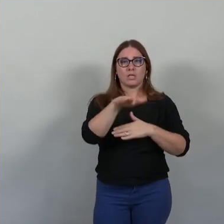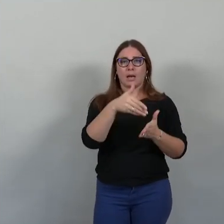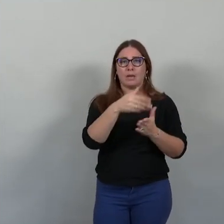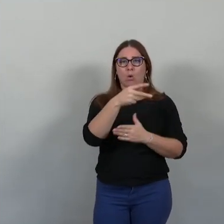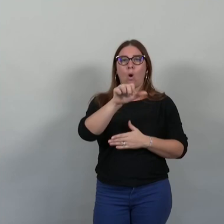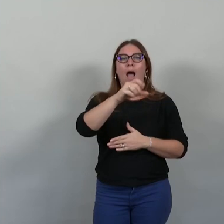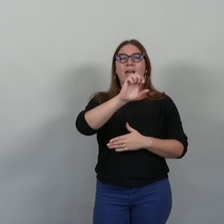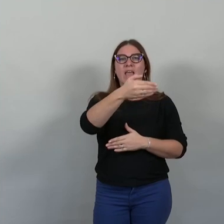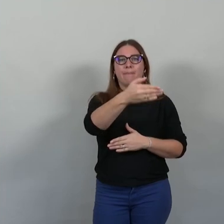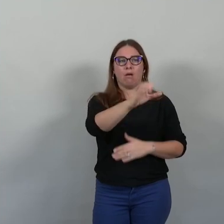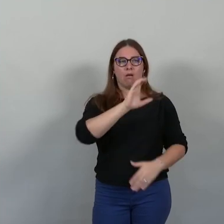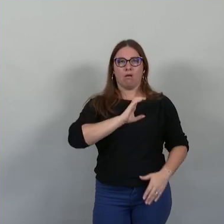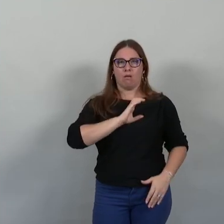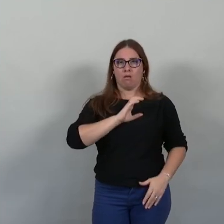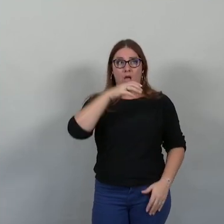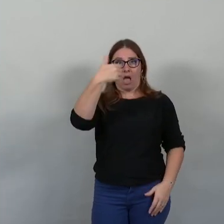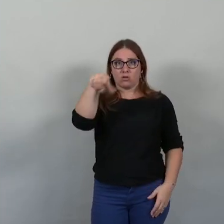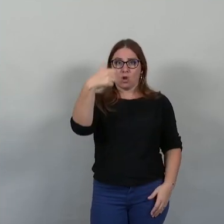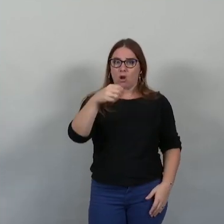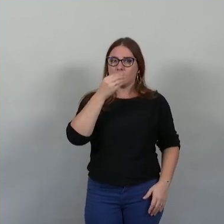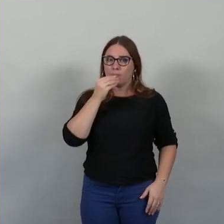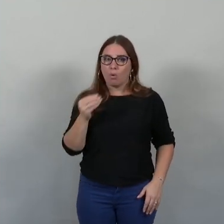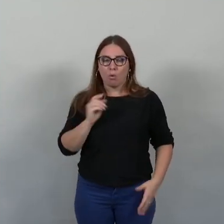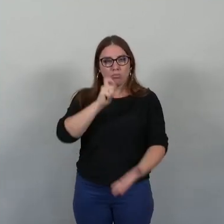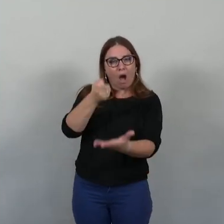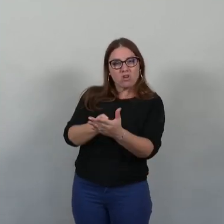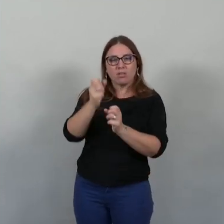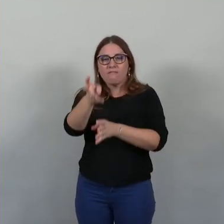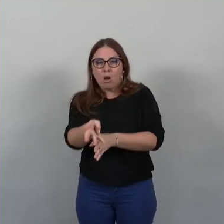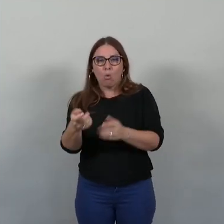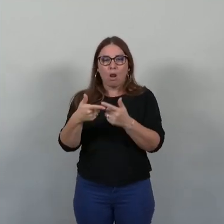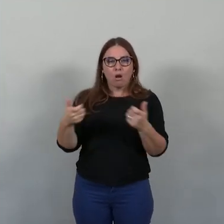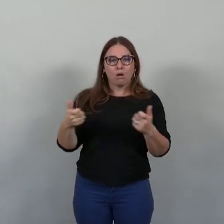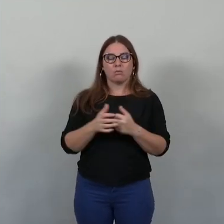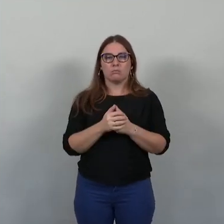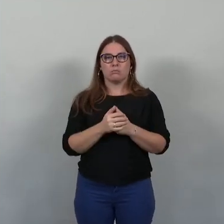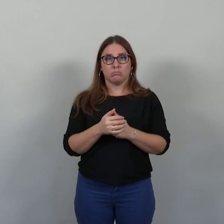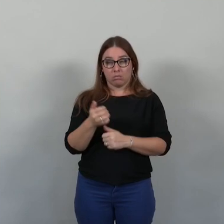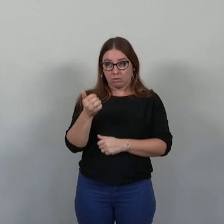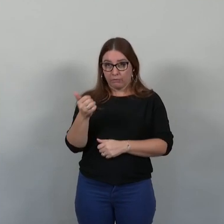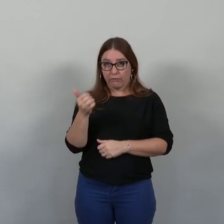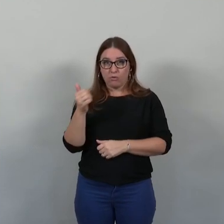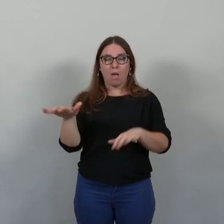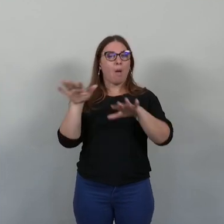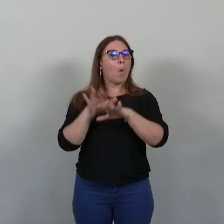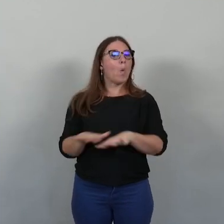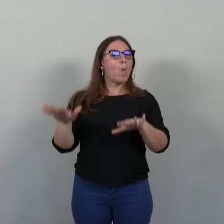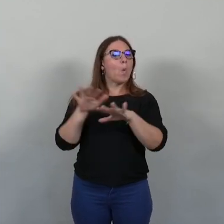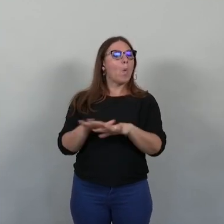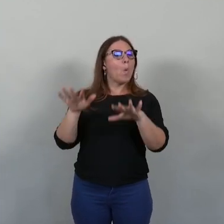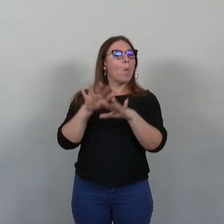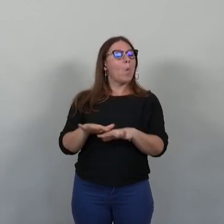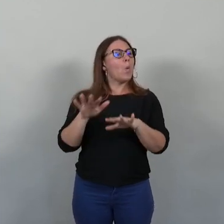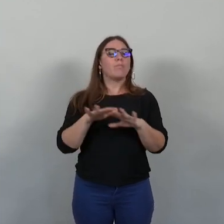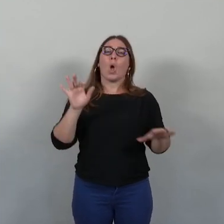l'ADEM a pour l'instant été attribué pour l'achat de matériel mais vous tentez de noyer le poisson en indiquant